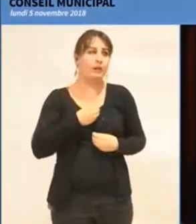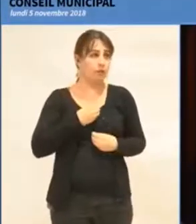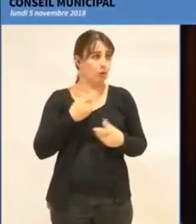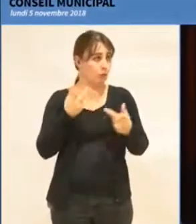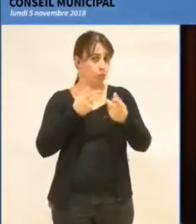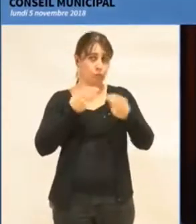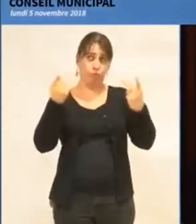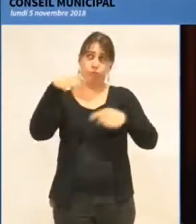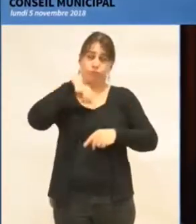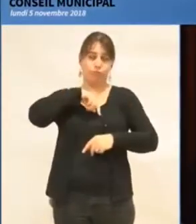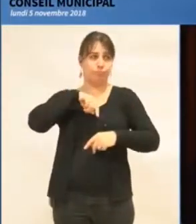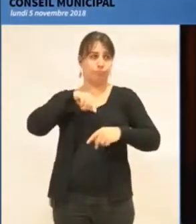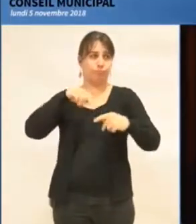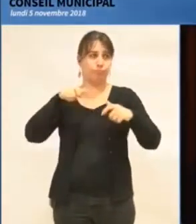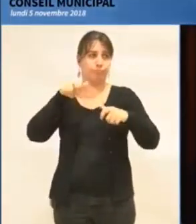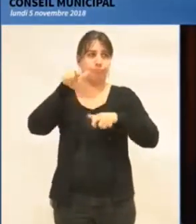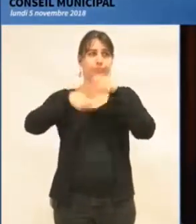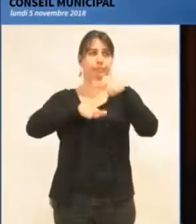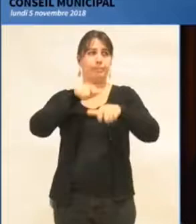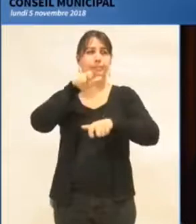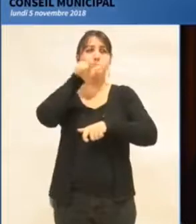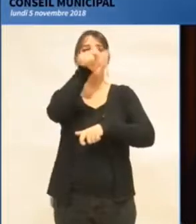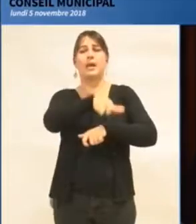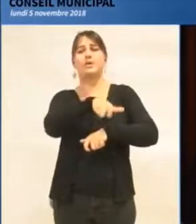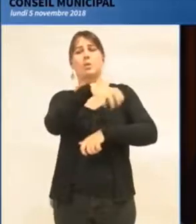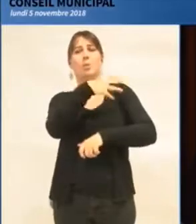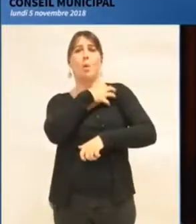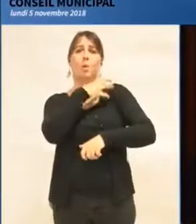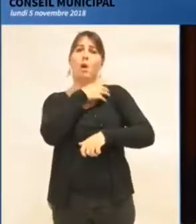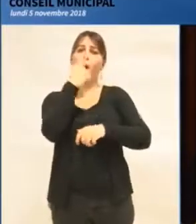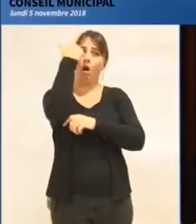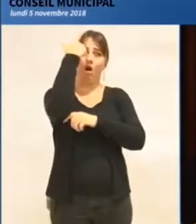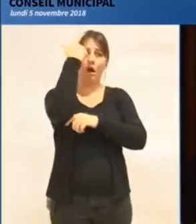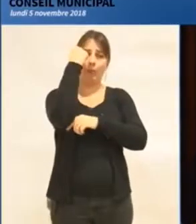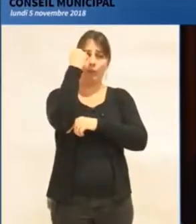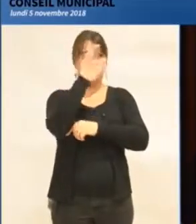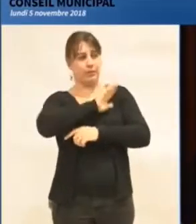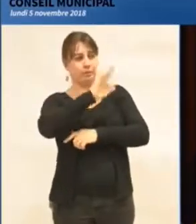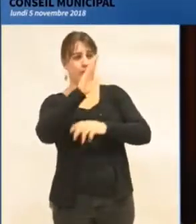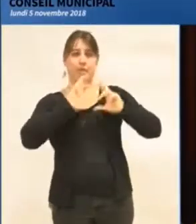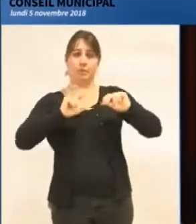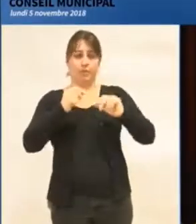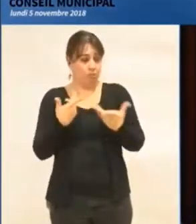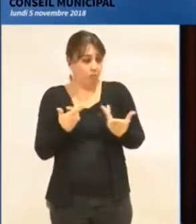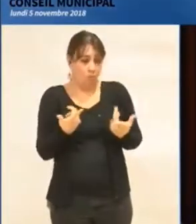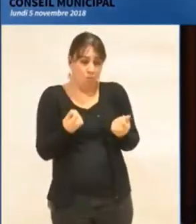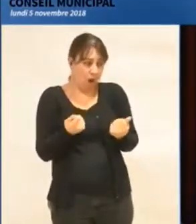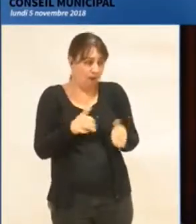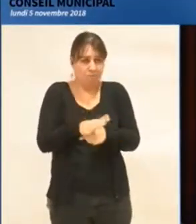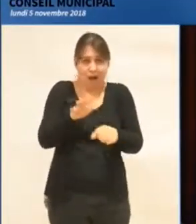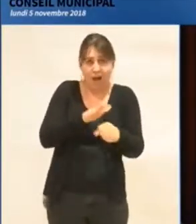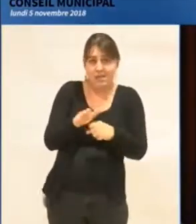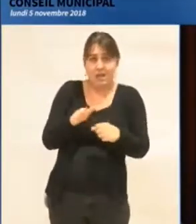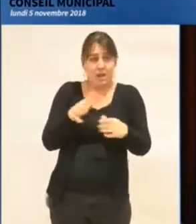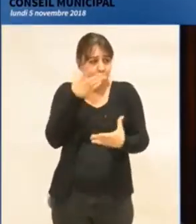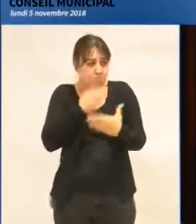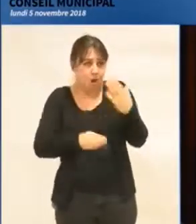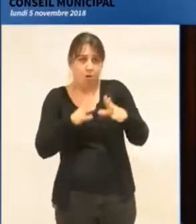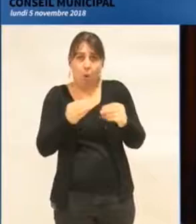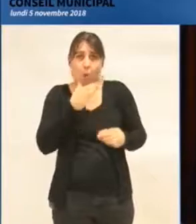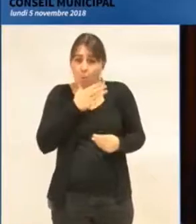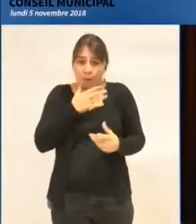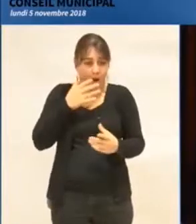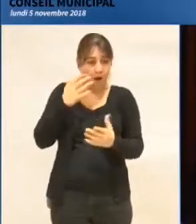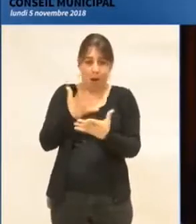du procureur de la République, mais ça n'est pas la première fois qu'il le dit, il le dit faute de moyens justement. On ne peut pas ne pas lutter contre la